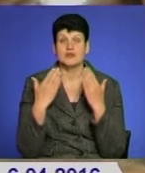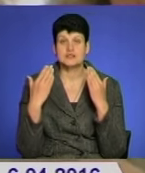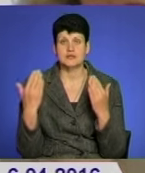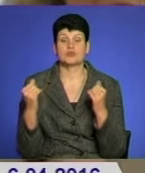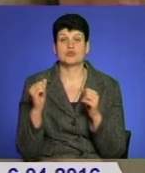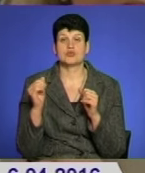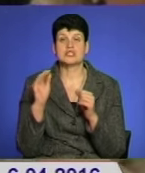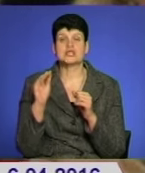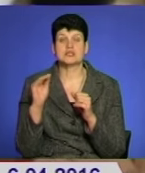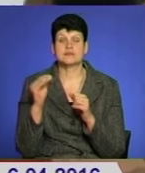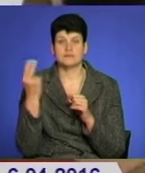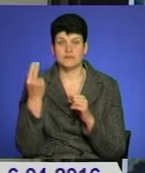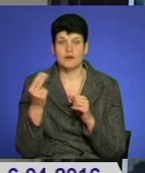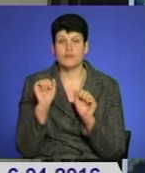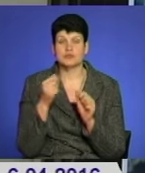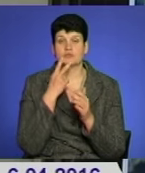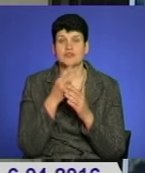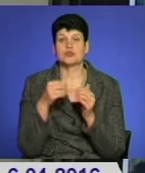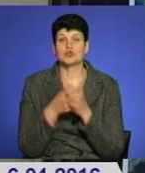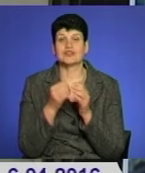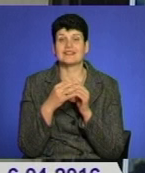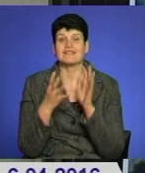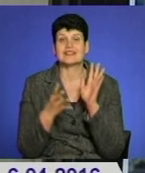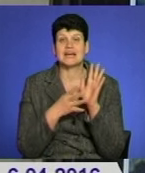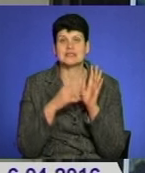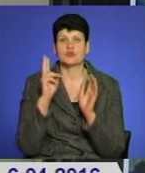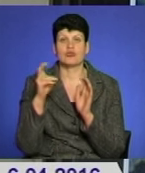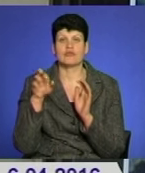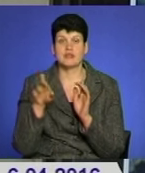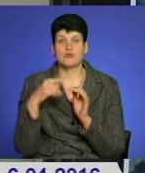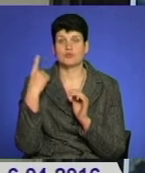живопису Анатолія Рудницького можна оглянути до 19 квітня у обласному художньому музеї.